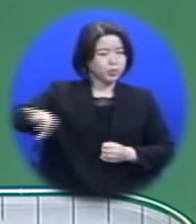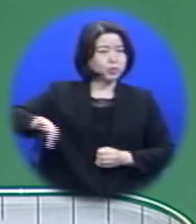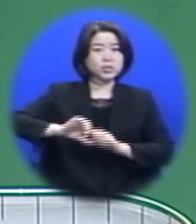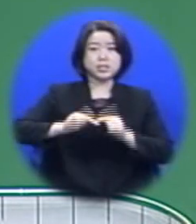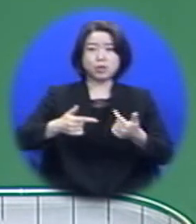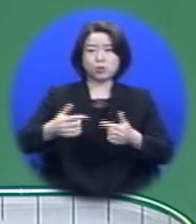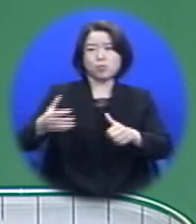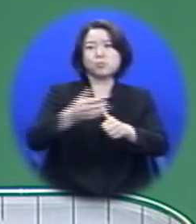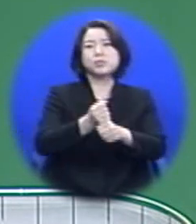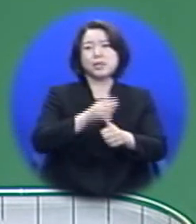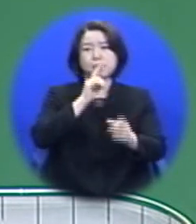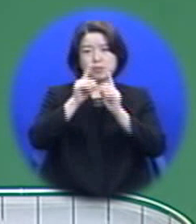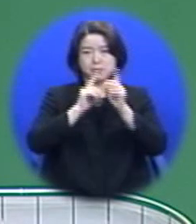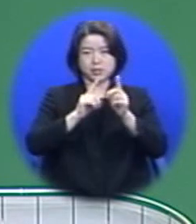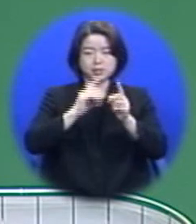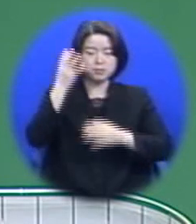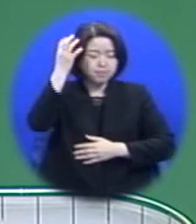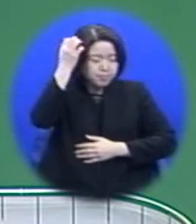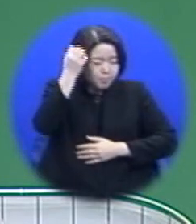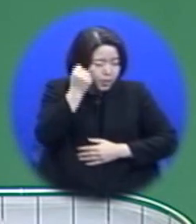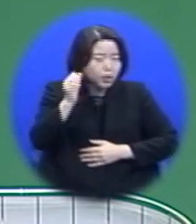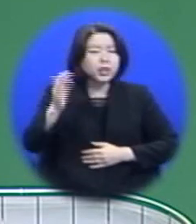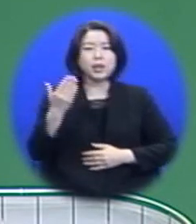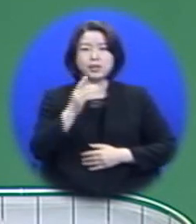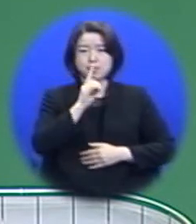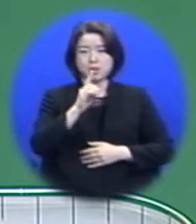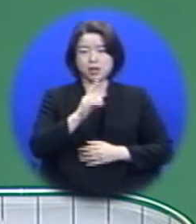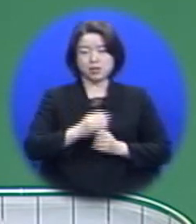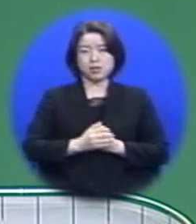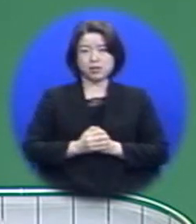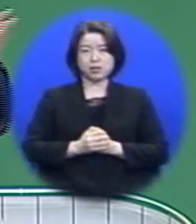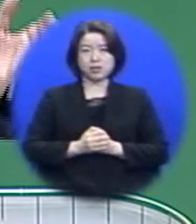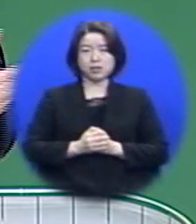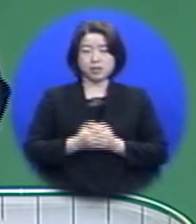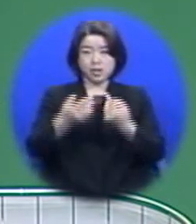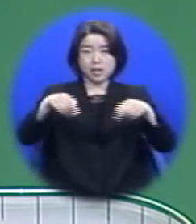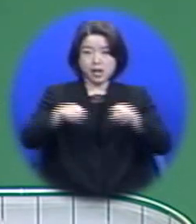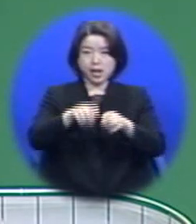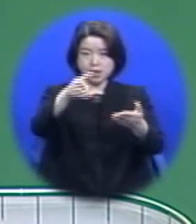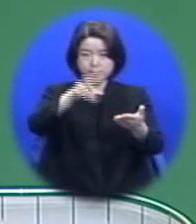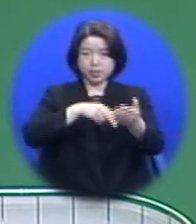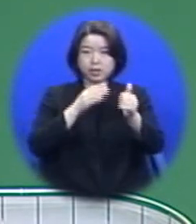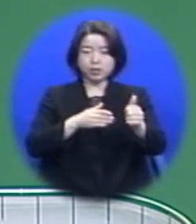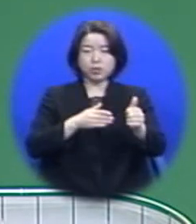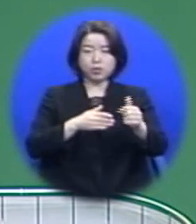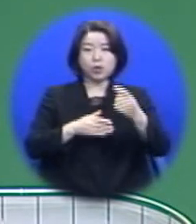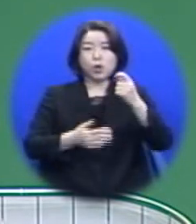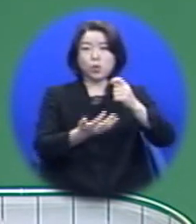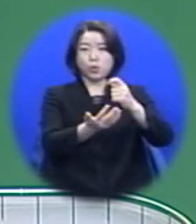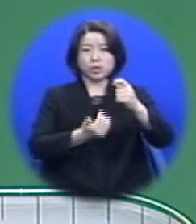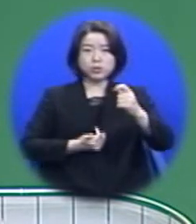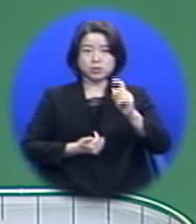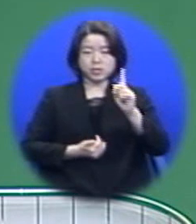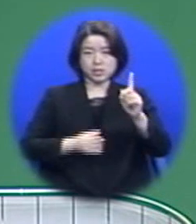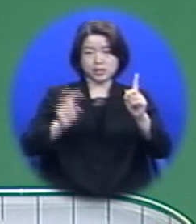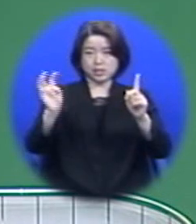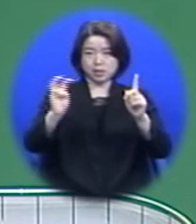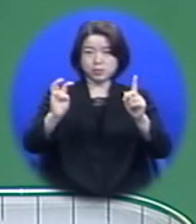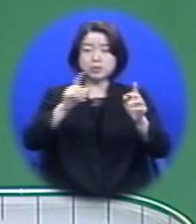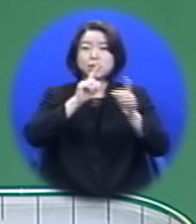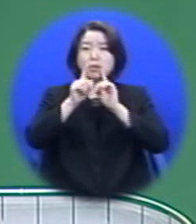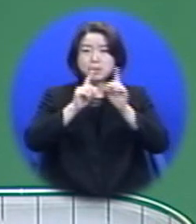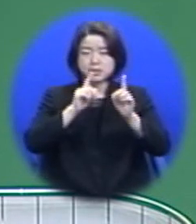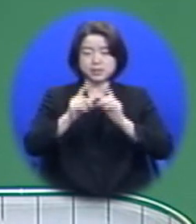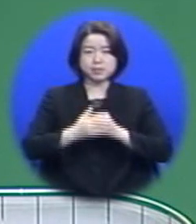붙잡을 말씀 외워야 할 말씀 함께 습니다 고린도전서 1장 30절